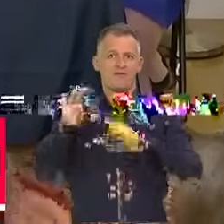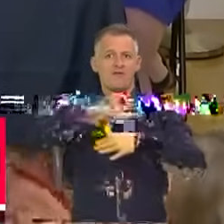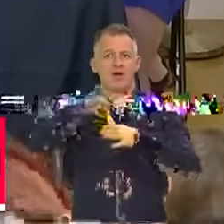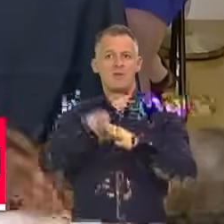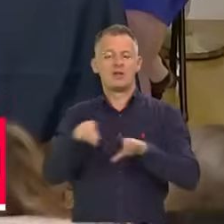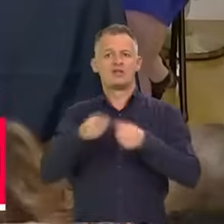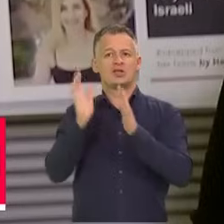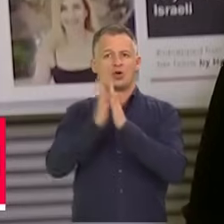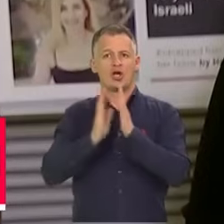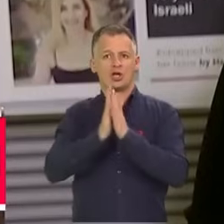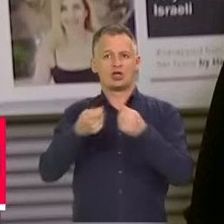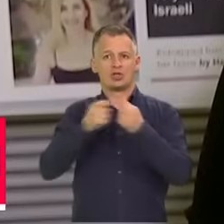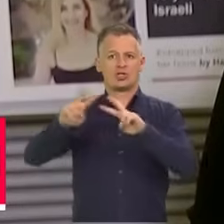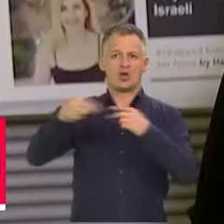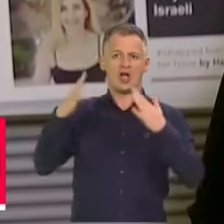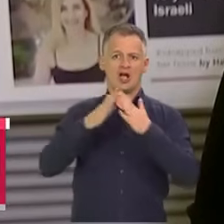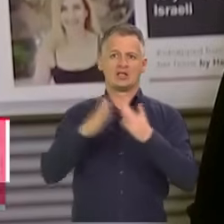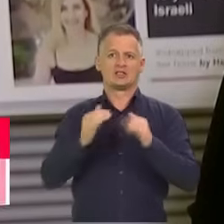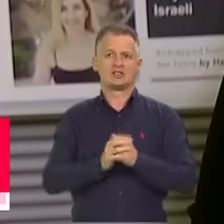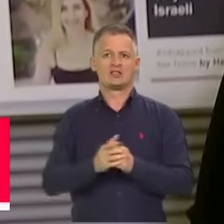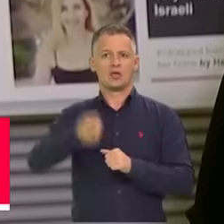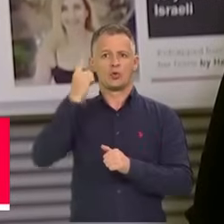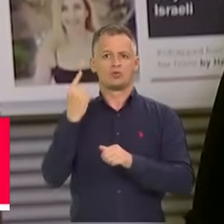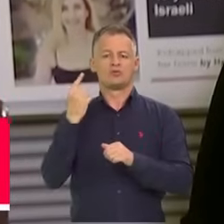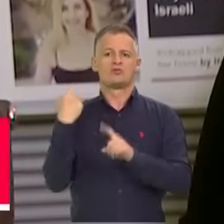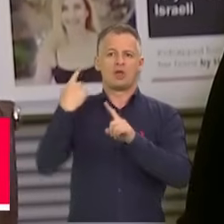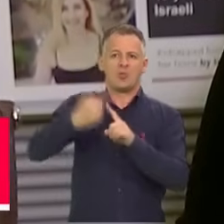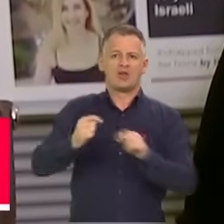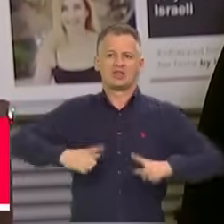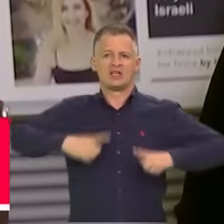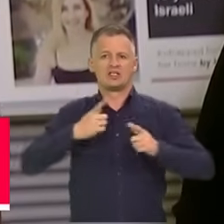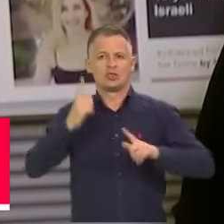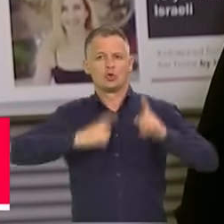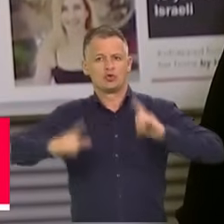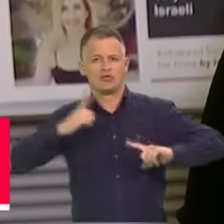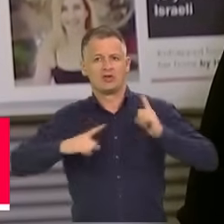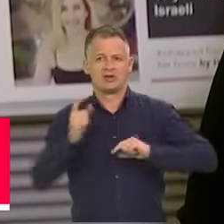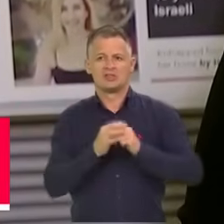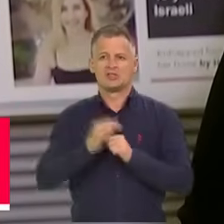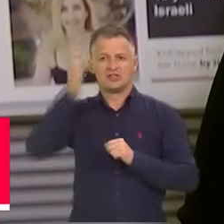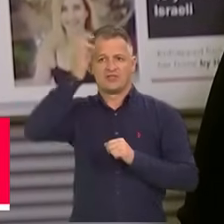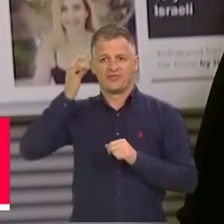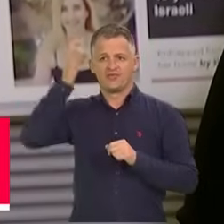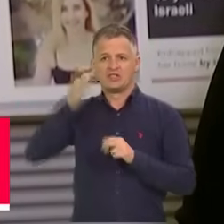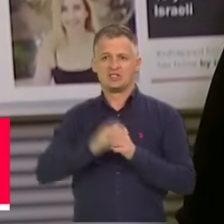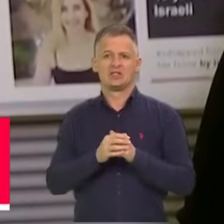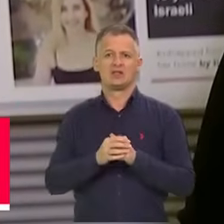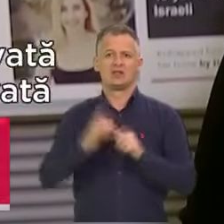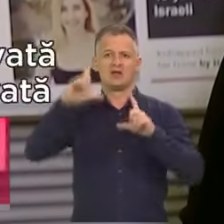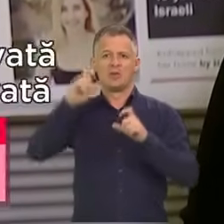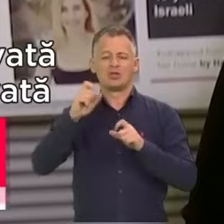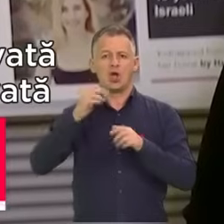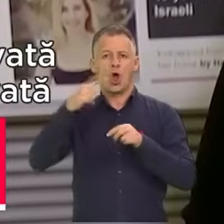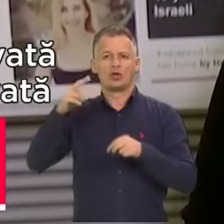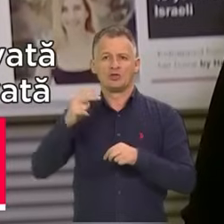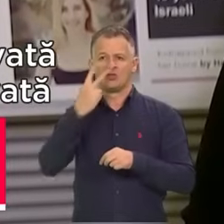să ajungă cu toții înapoi acasă. Ever since it's like living in a nightmare. The pictures keep running in front